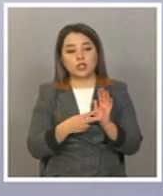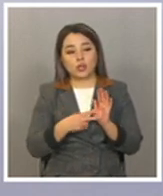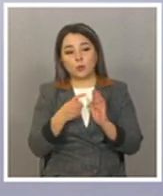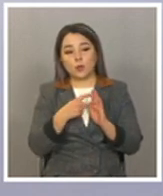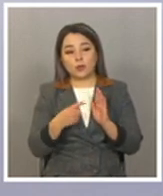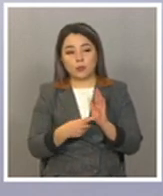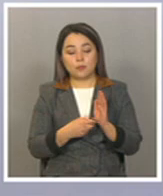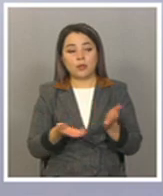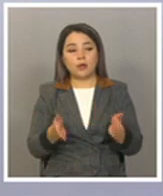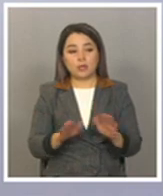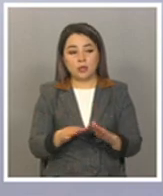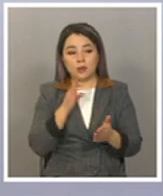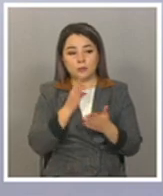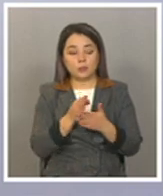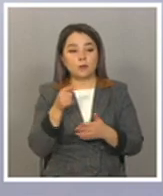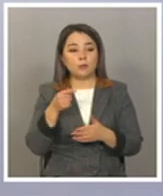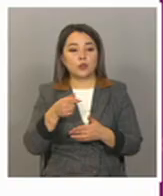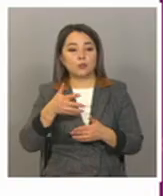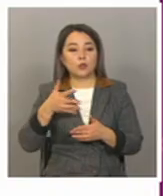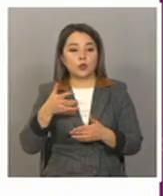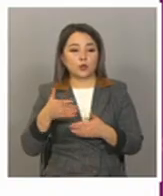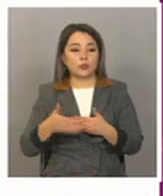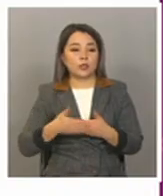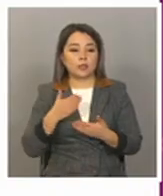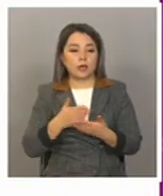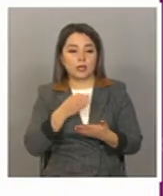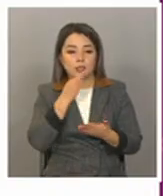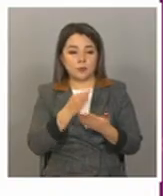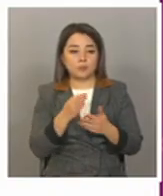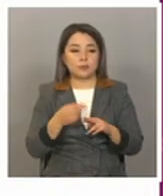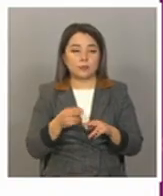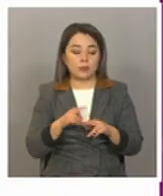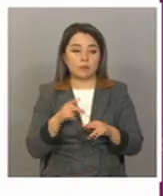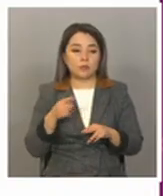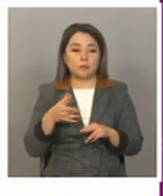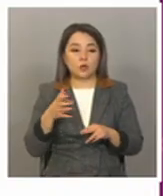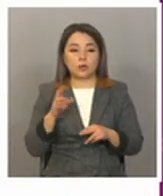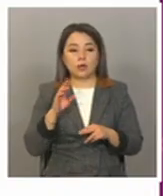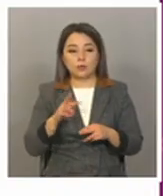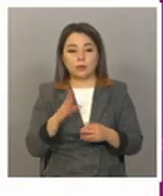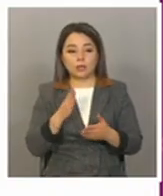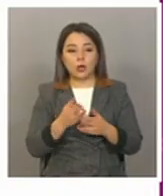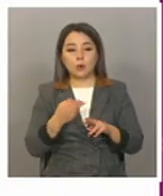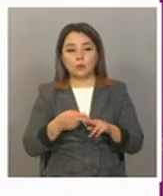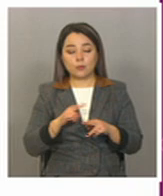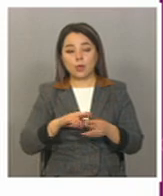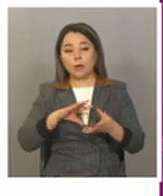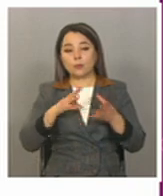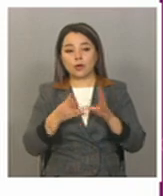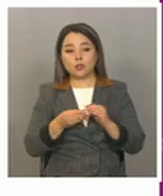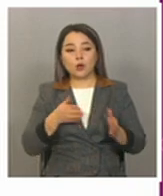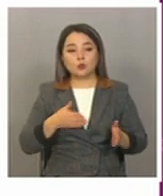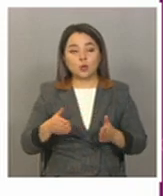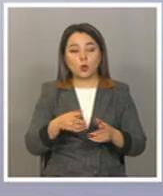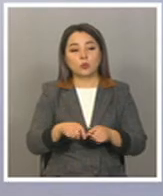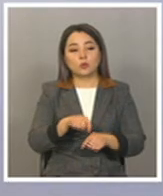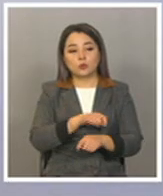сонда оның мәні 1500-ге тең екен. Демек 1500 километр ол барлық жолдың